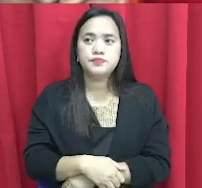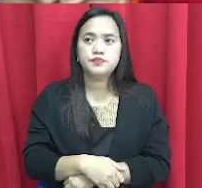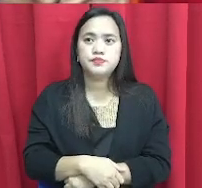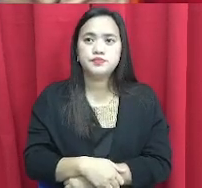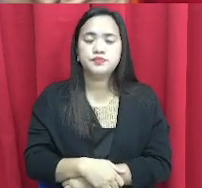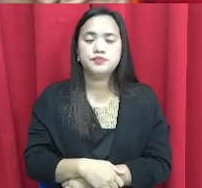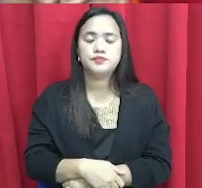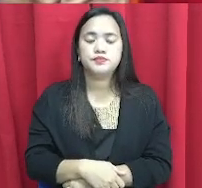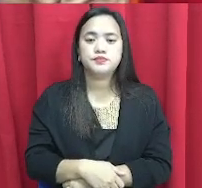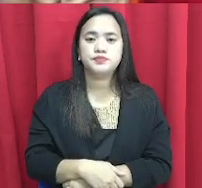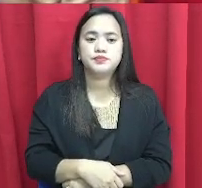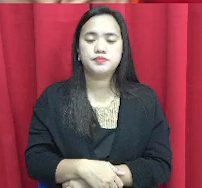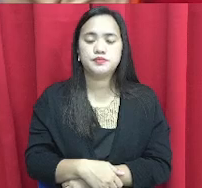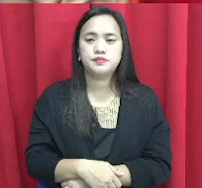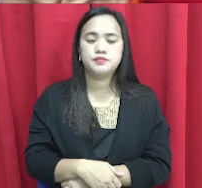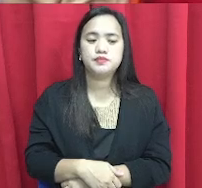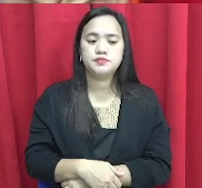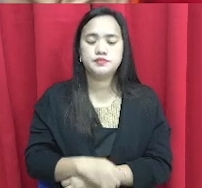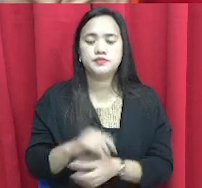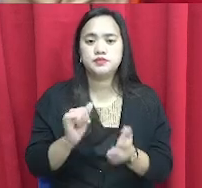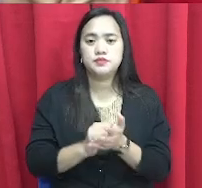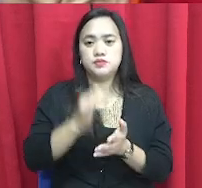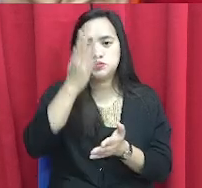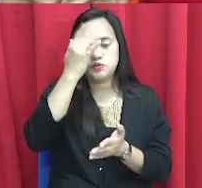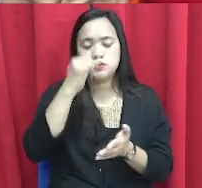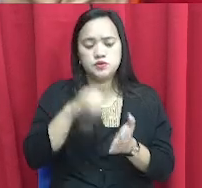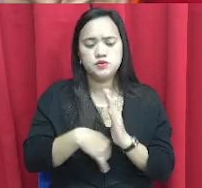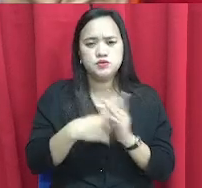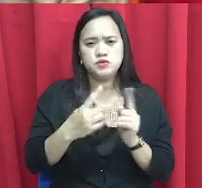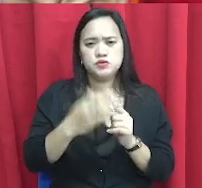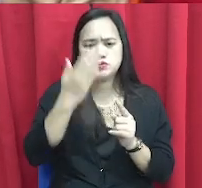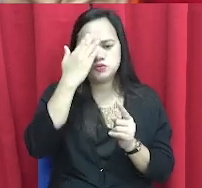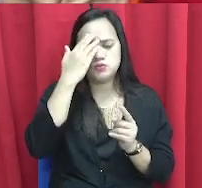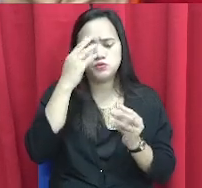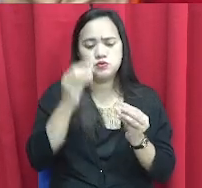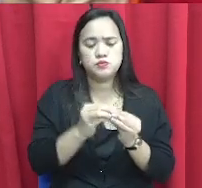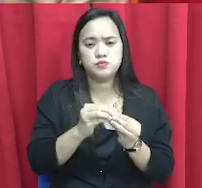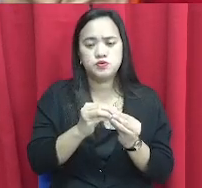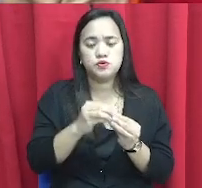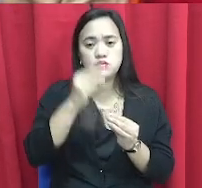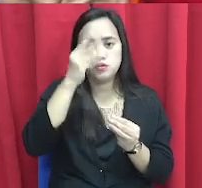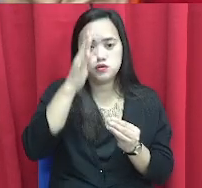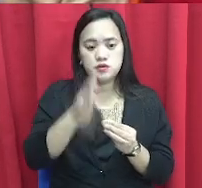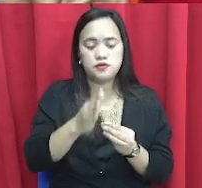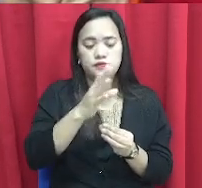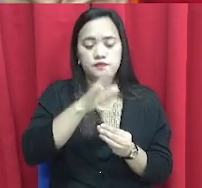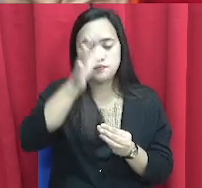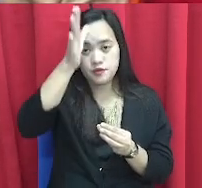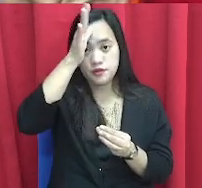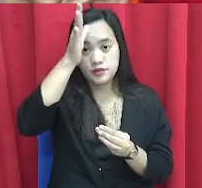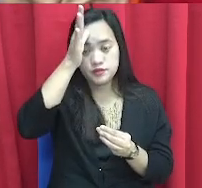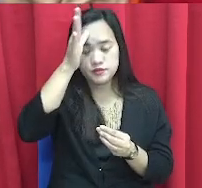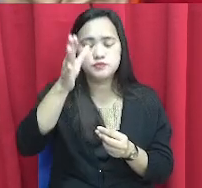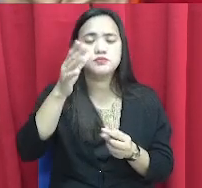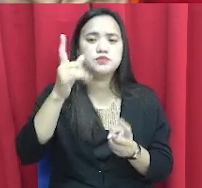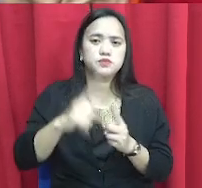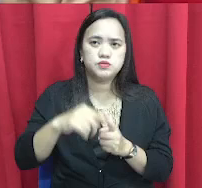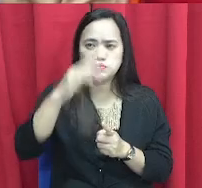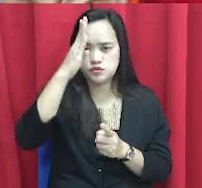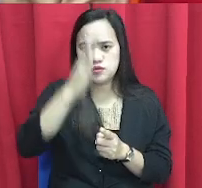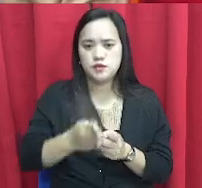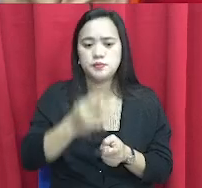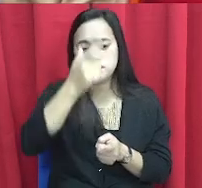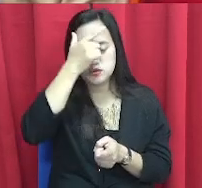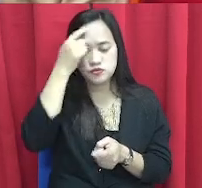na lumago mga kapatid kaya dapat patuloy nating kilalanin na kilalanin mga fathers ang Panginoon at least pag